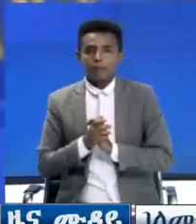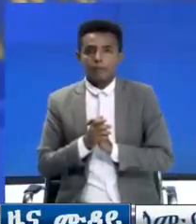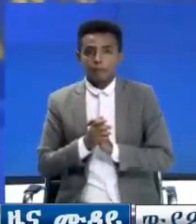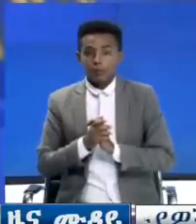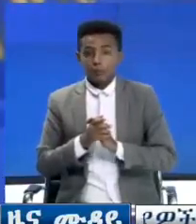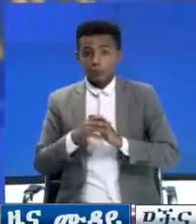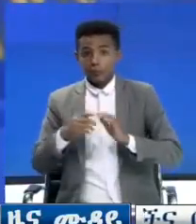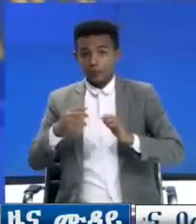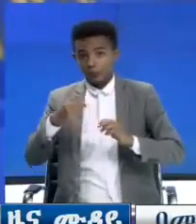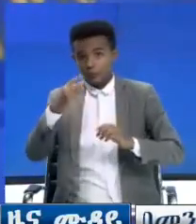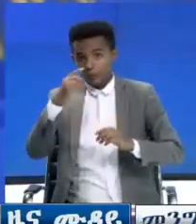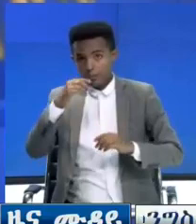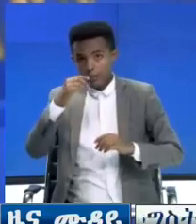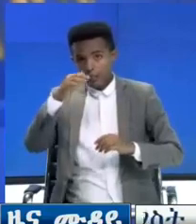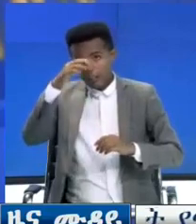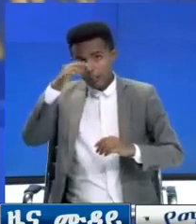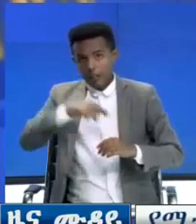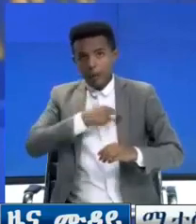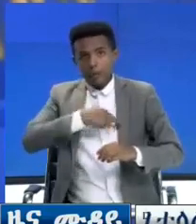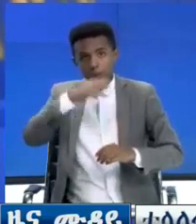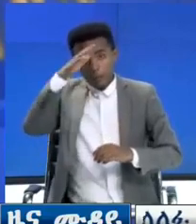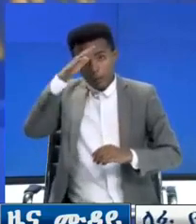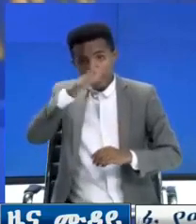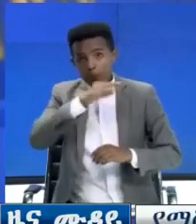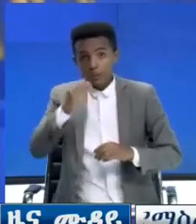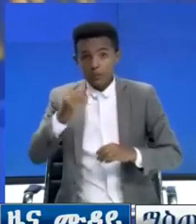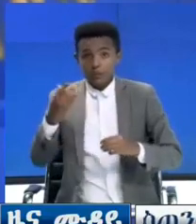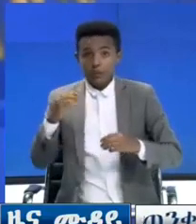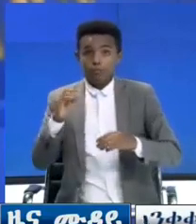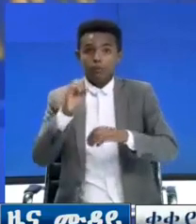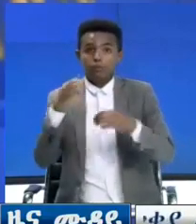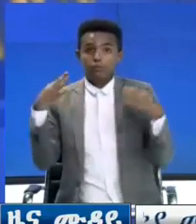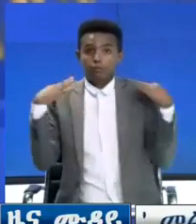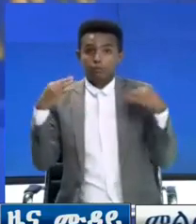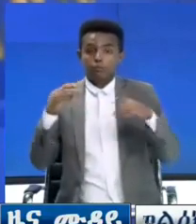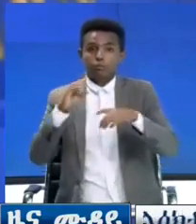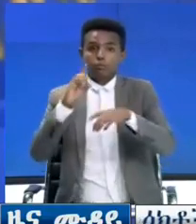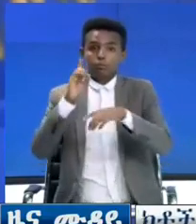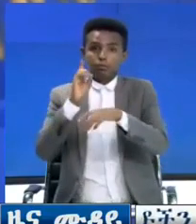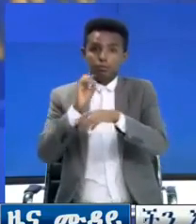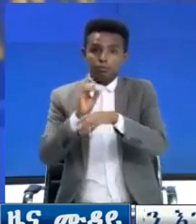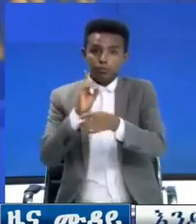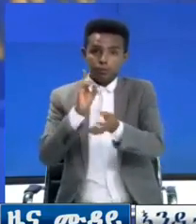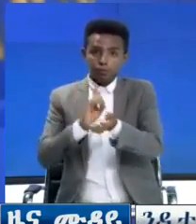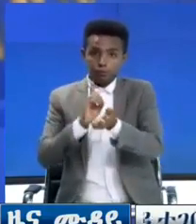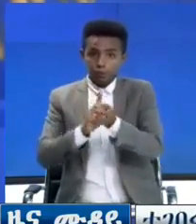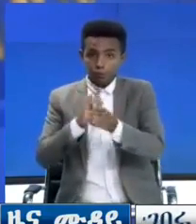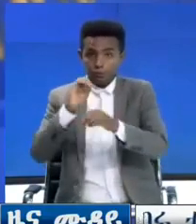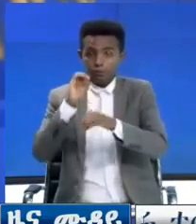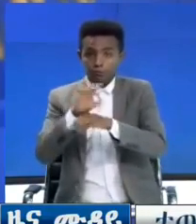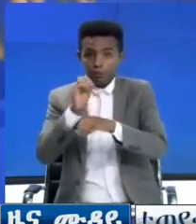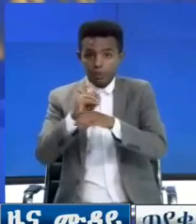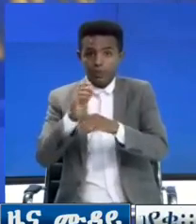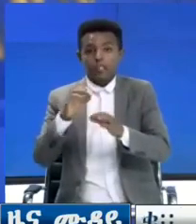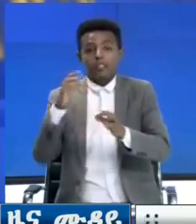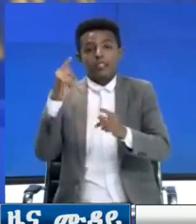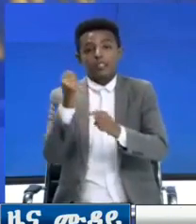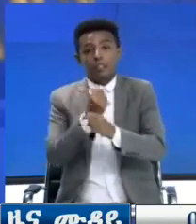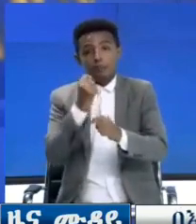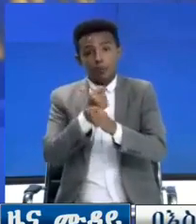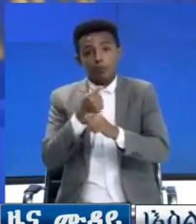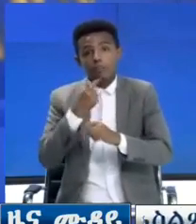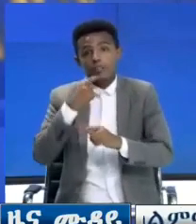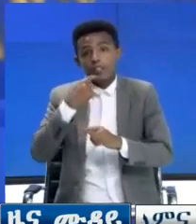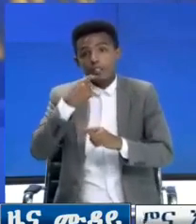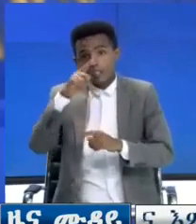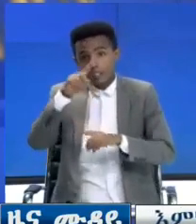ምእመናን በሃይማኖት አባቶች በህክምና ባለሙያዎችና በመንግስት የሚተላለፉ የማስጠንቀቂያ መልእክቶችን እንዲተገብሩ ተጠየቀ። በደሴ